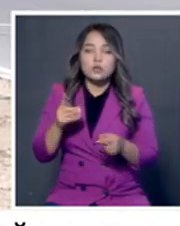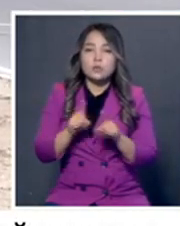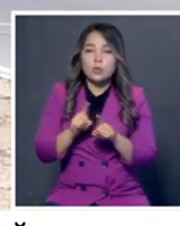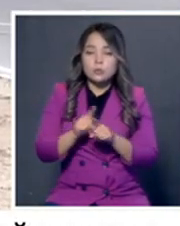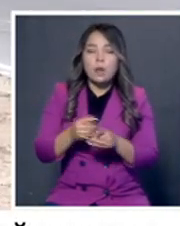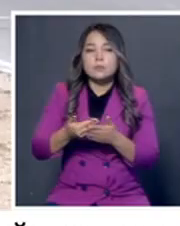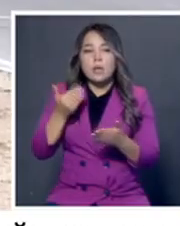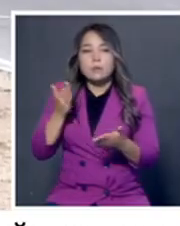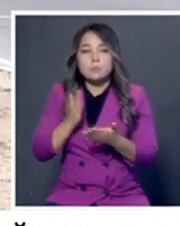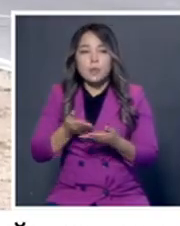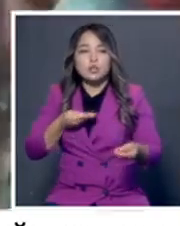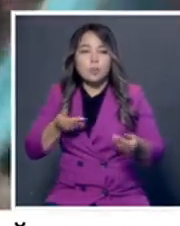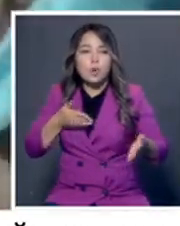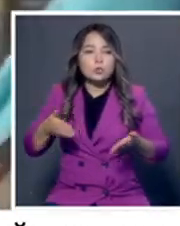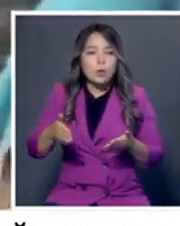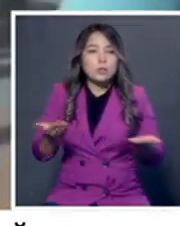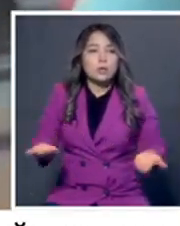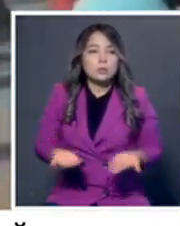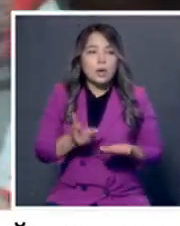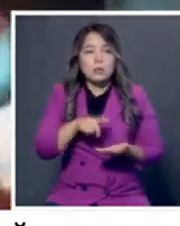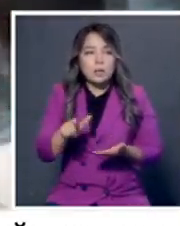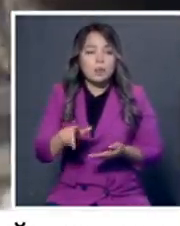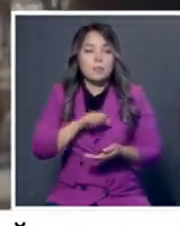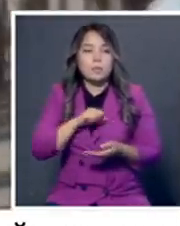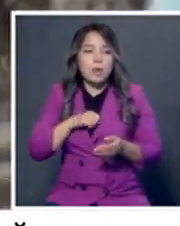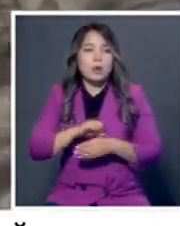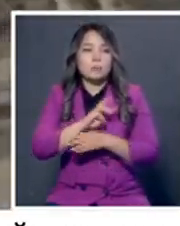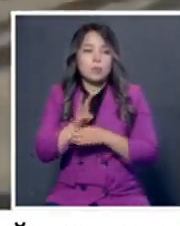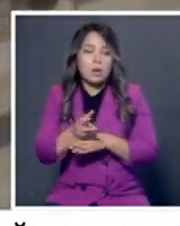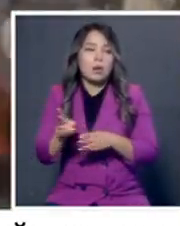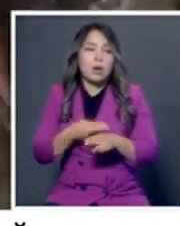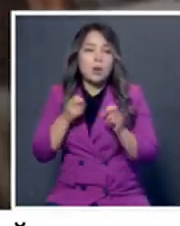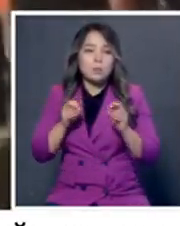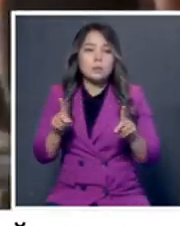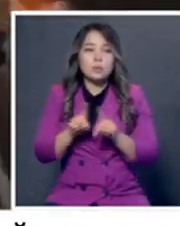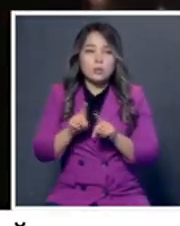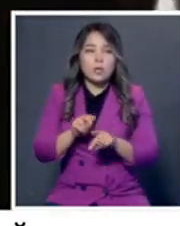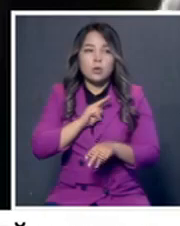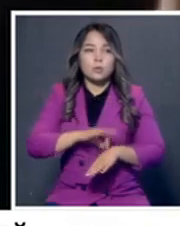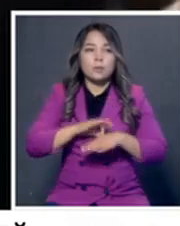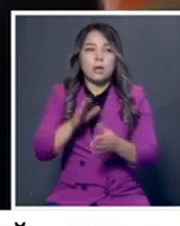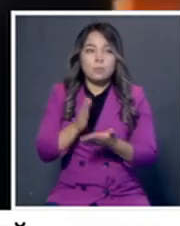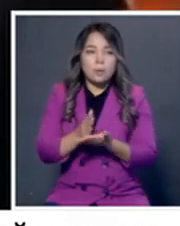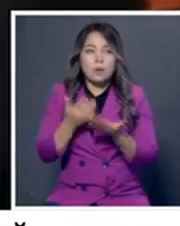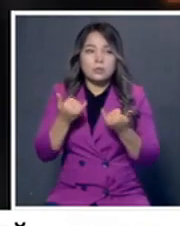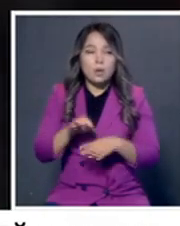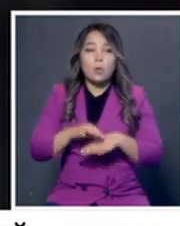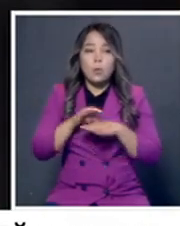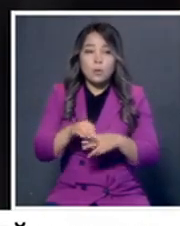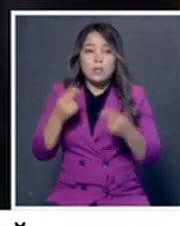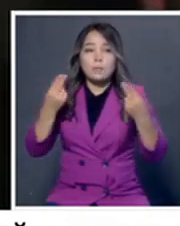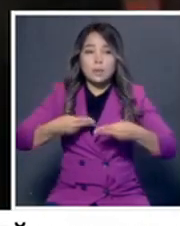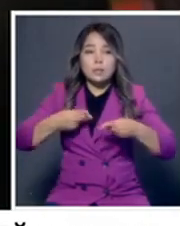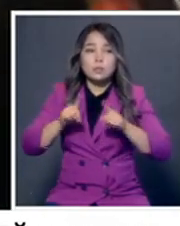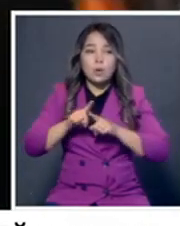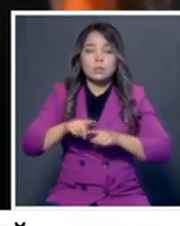ең алдымен Жібек жолы елді мекені тұрғындарының қауіпсіздігі үшін жасалуда. Айта кетейік, наурыз айынан бері осы өткізу бекетінен 43